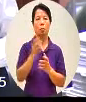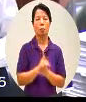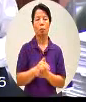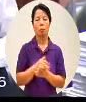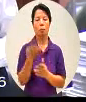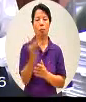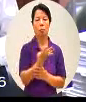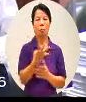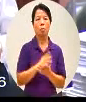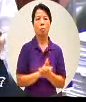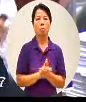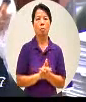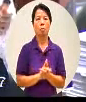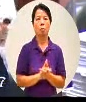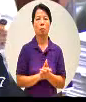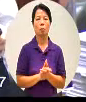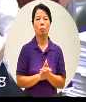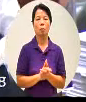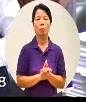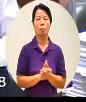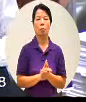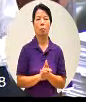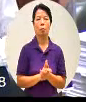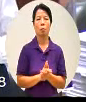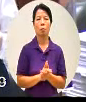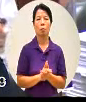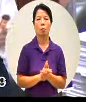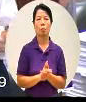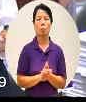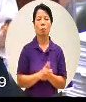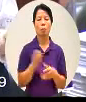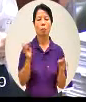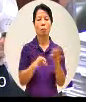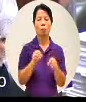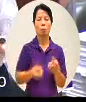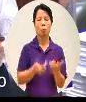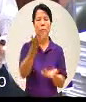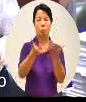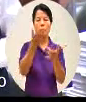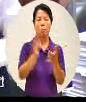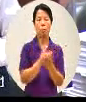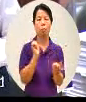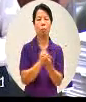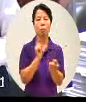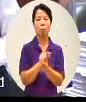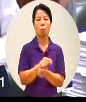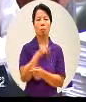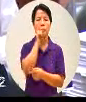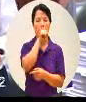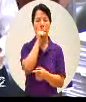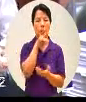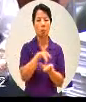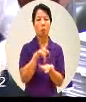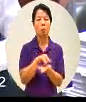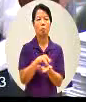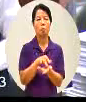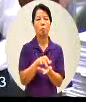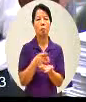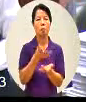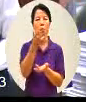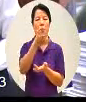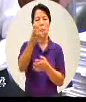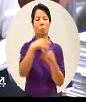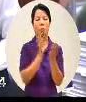四座。 然后四座焚化炉对于戴奥辛的检测。有没有时间都一